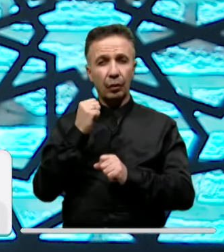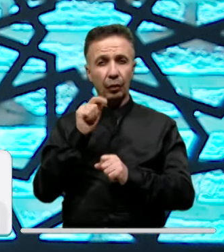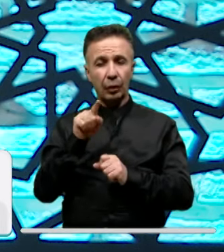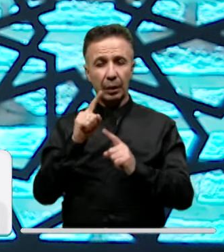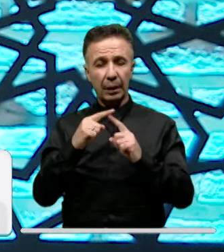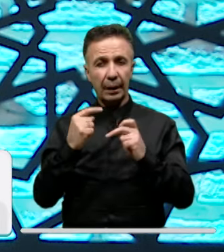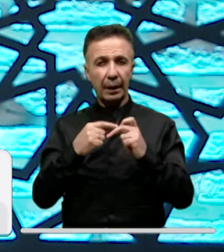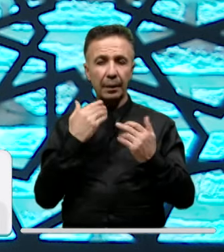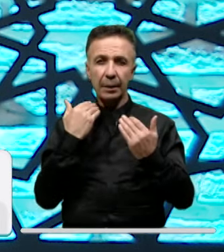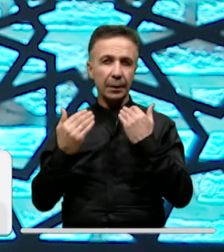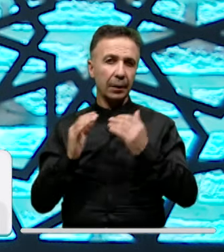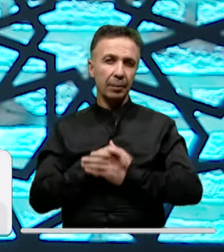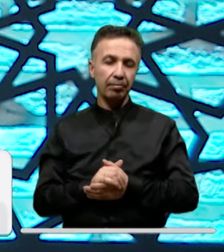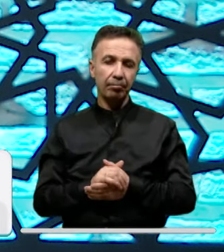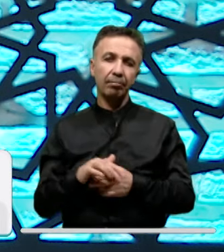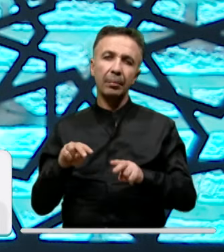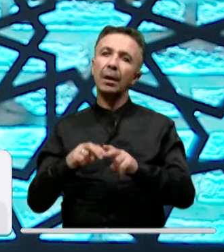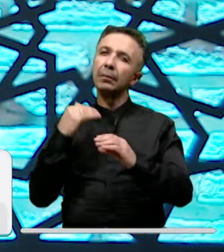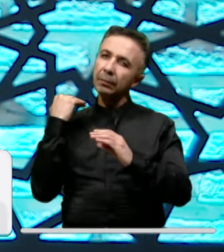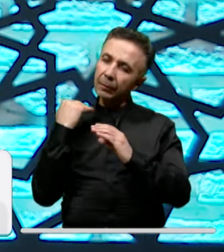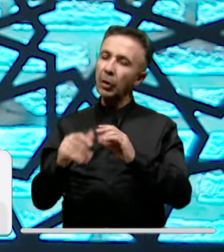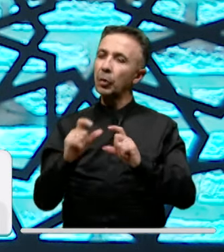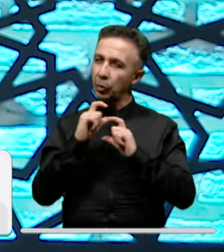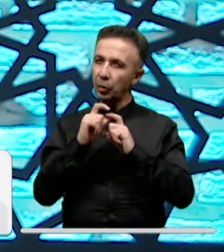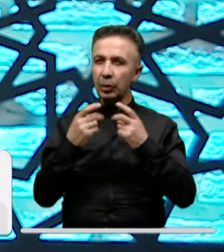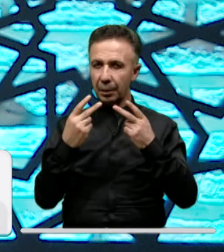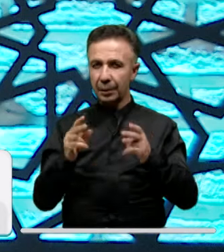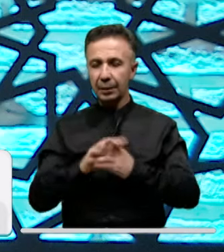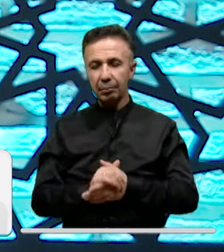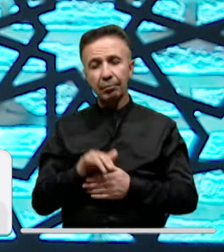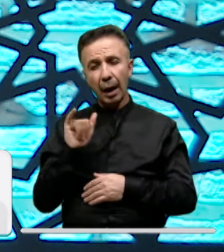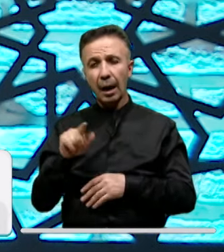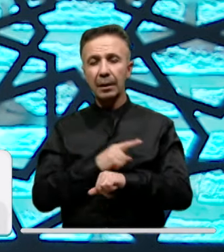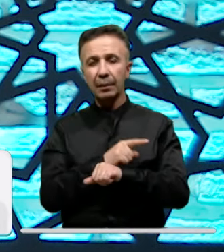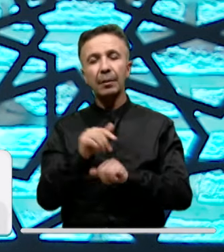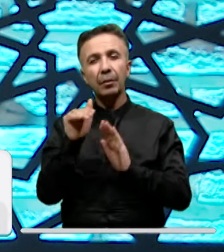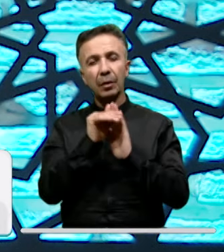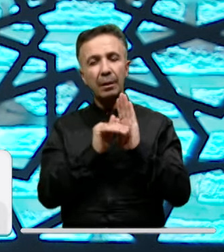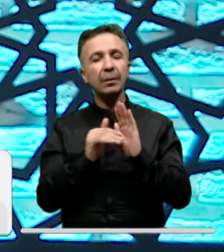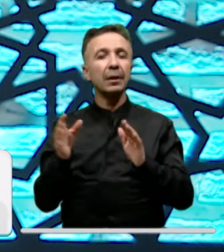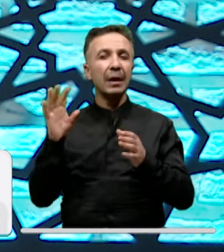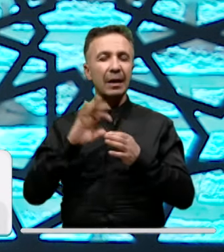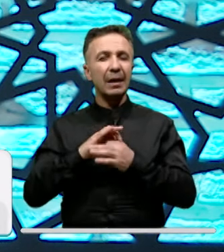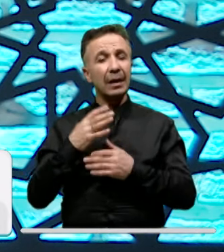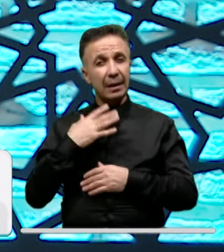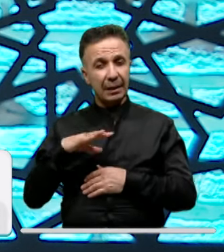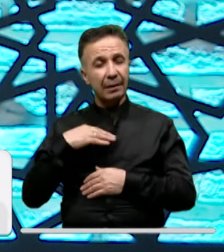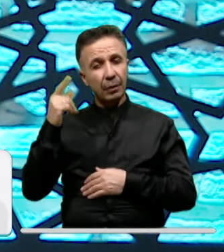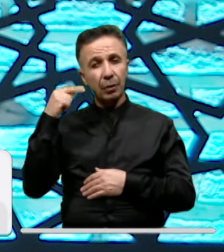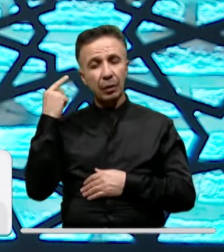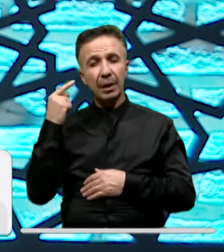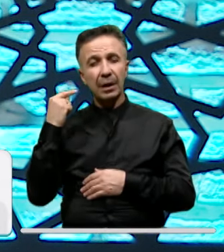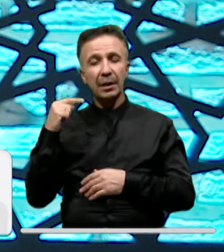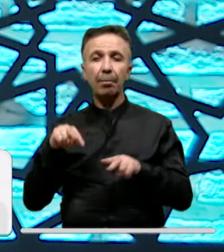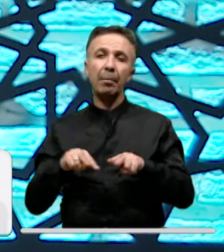soralim@diyanet.gov.tr adresi üzerinden de mail yoluyla sorularınızı paylaşmanız mümkün. Aynı zamanda programımızla alakalı istek, öneri ve görüşlerinizi de